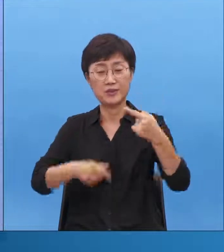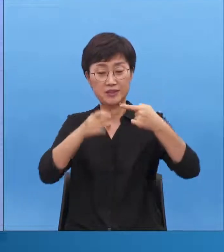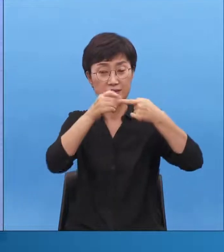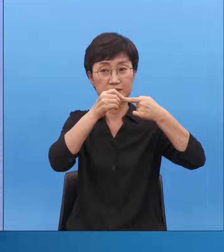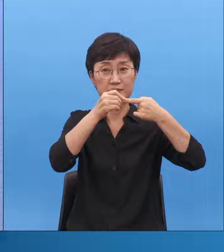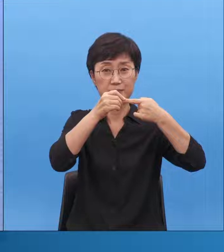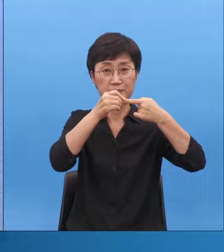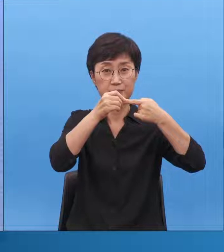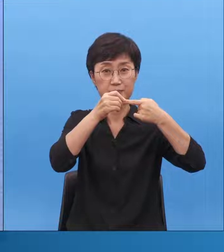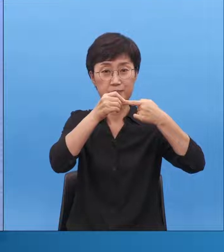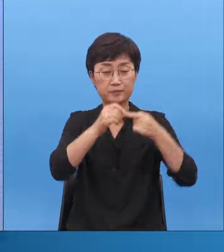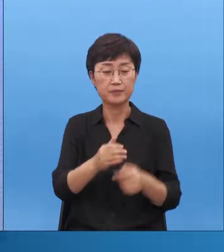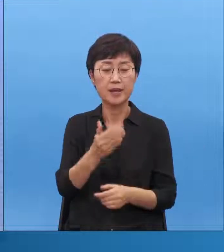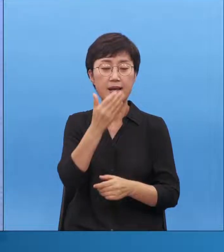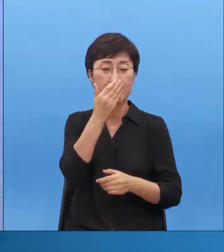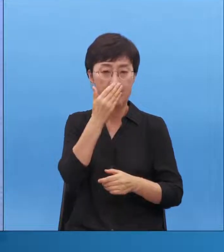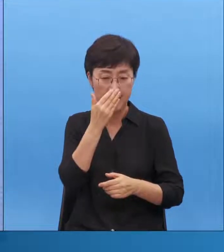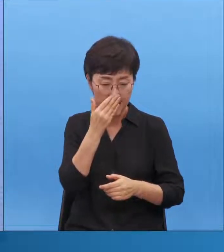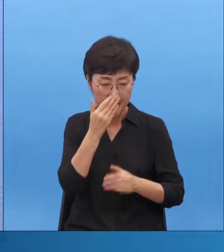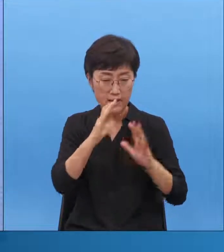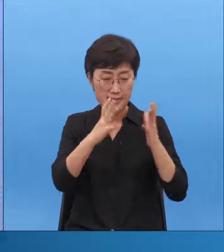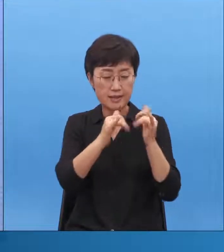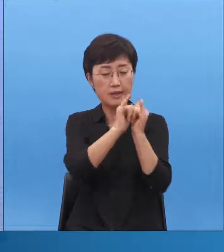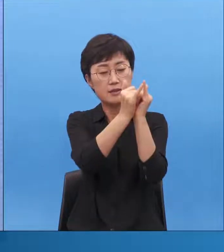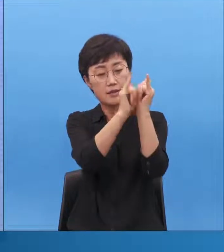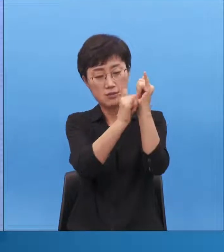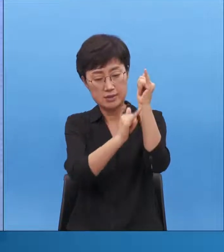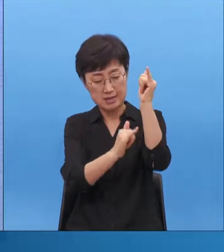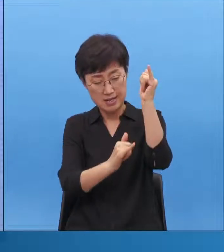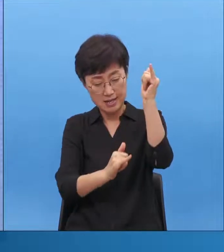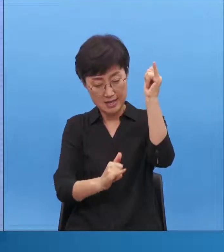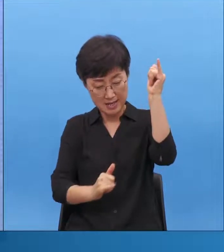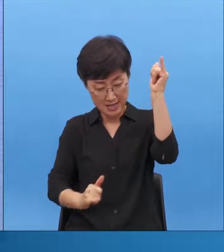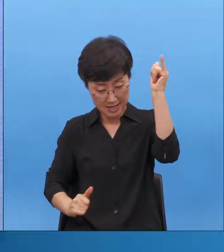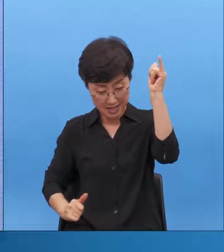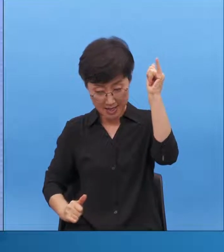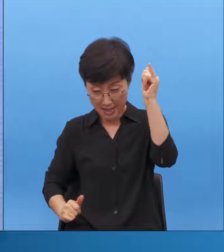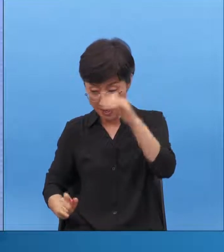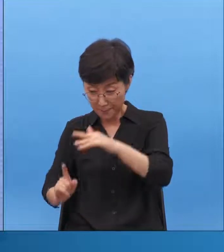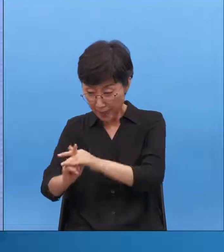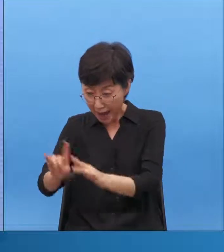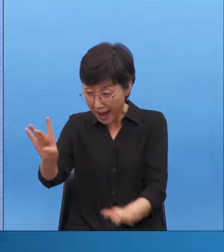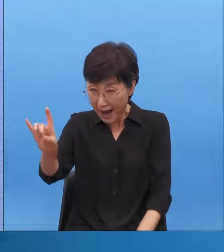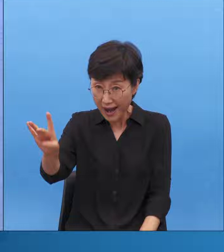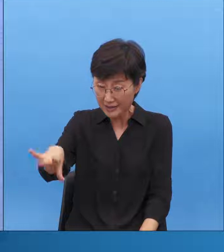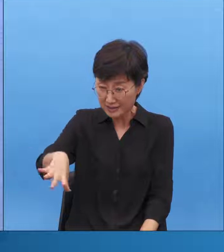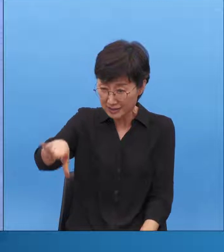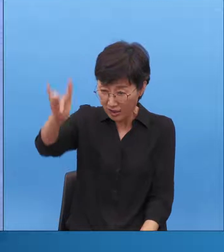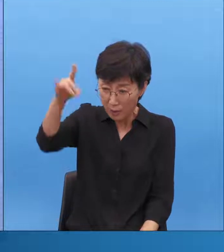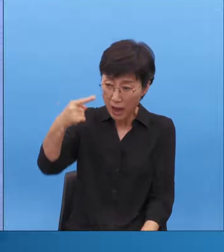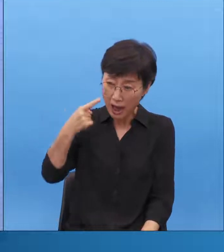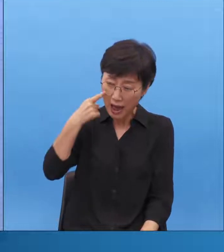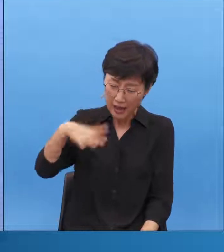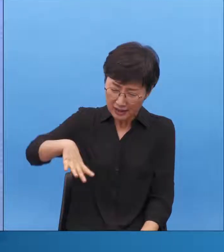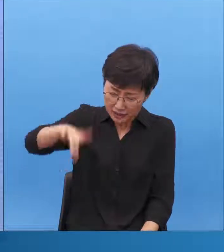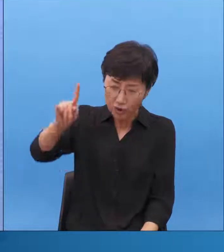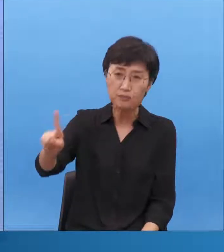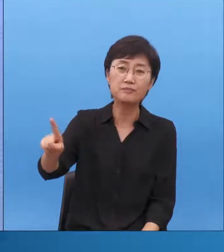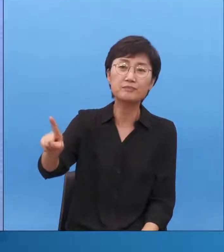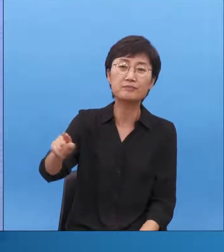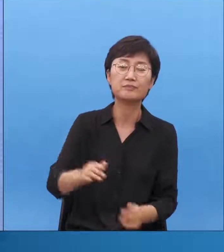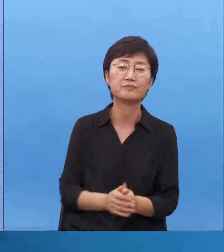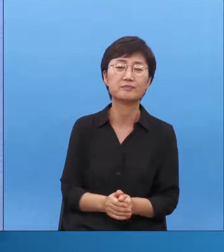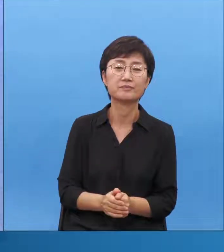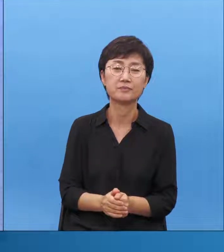first. 이스라엘 역사에 처음 있는 일입니다. This is the first time something like this happened in the events of history of the Israelites.